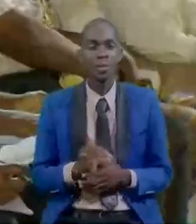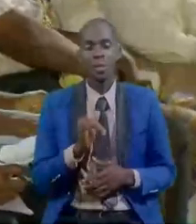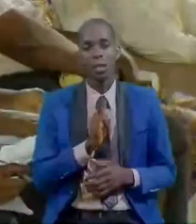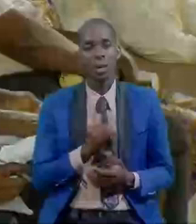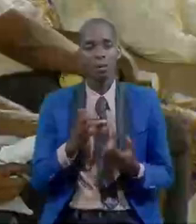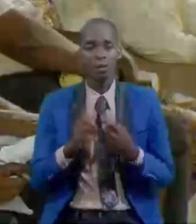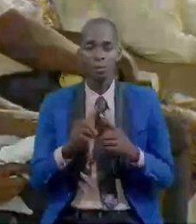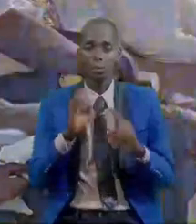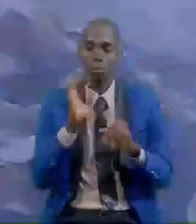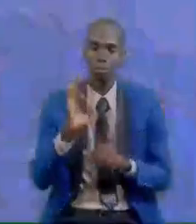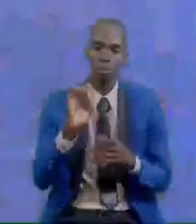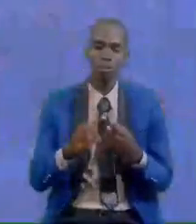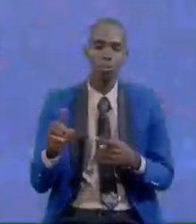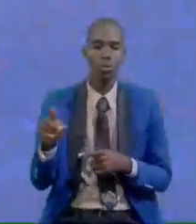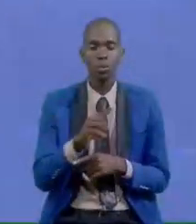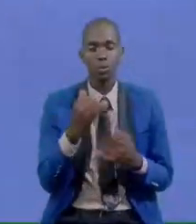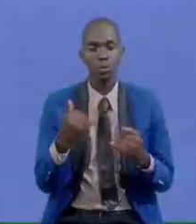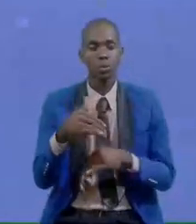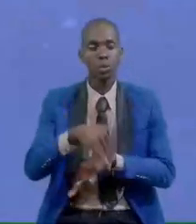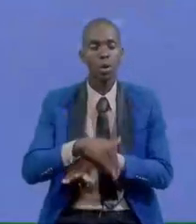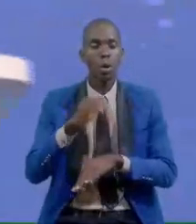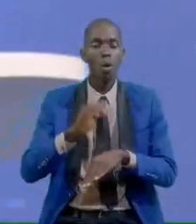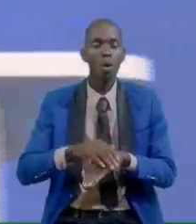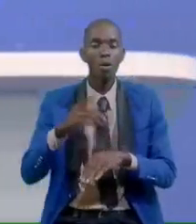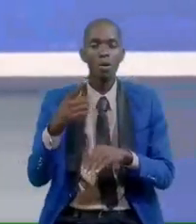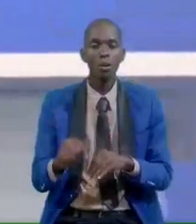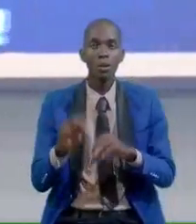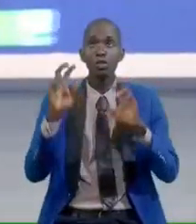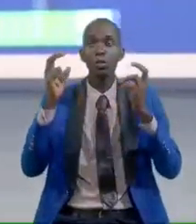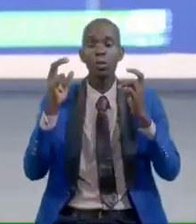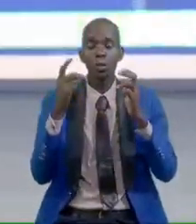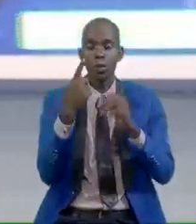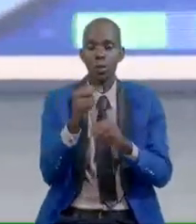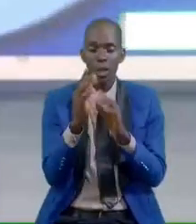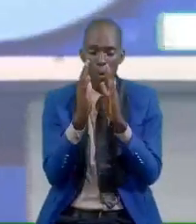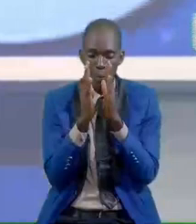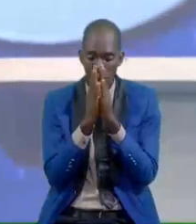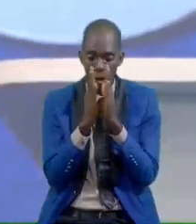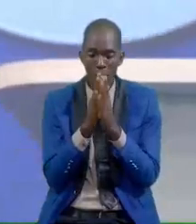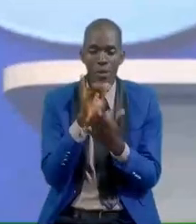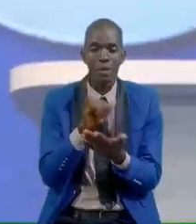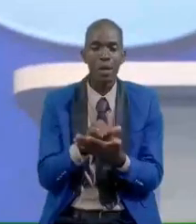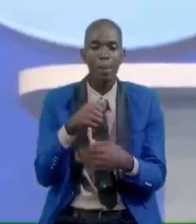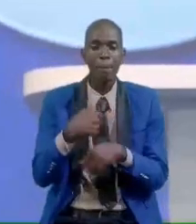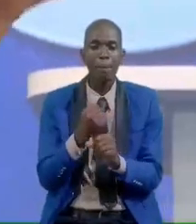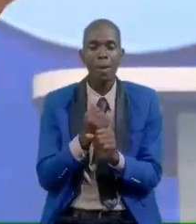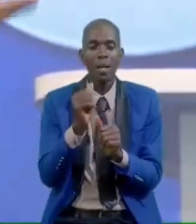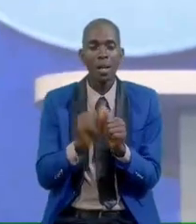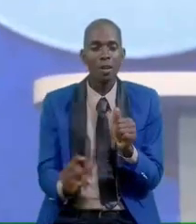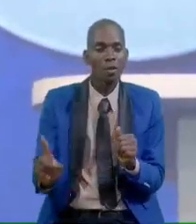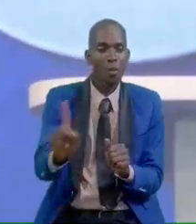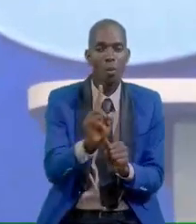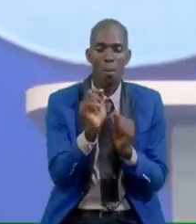Je viens vous parler ce soir de message intitulé « La prière qui délie les liens